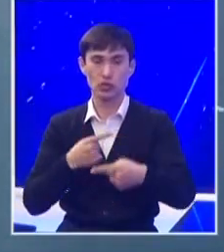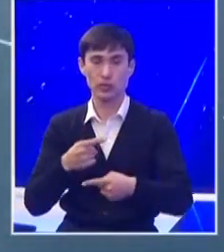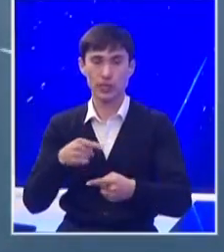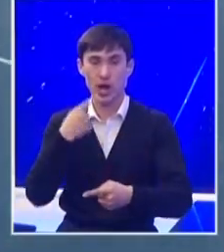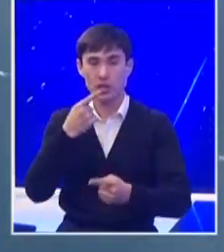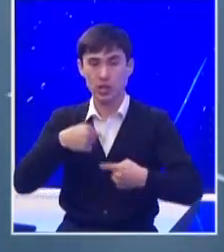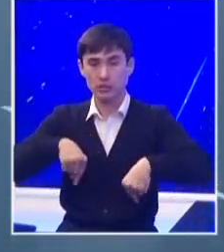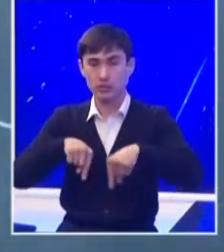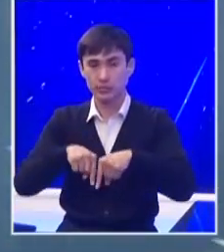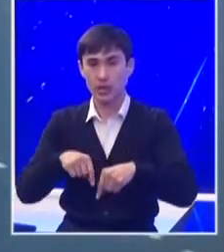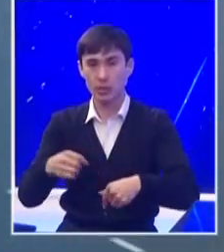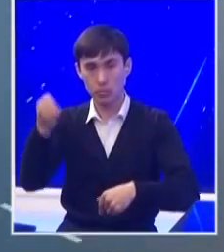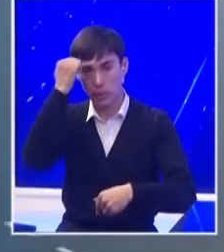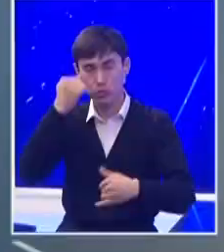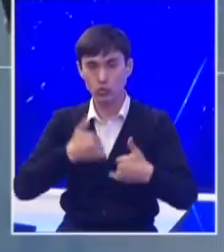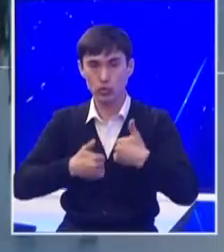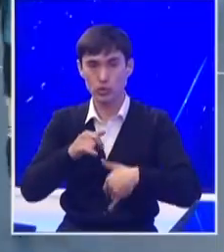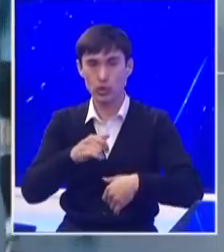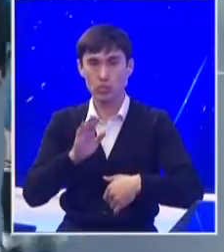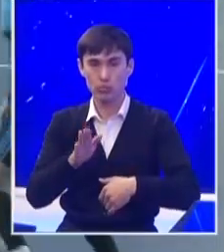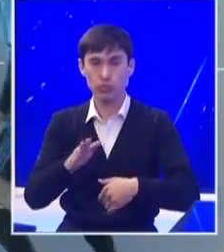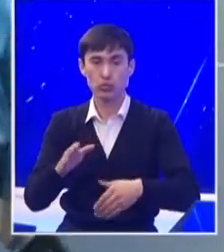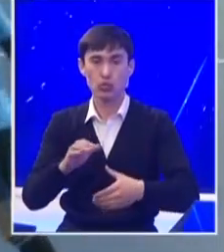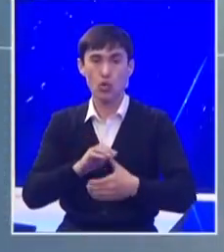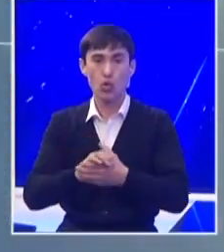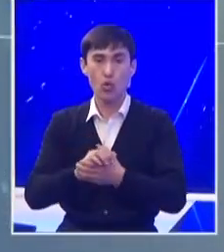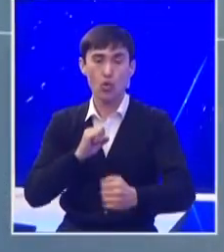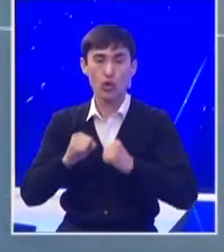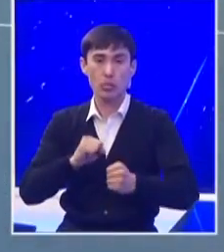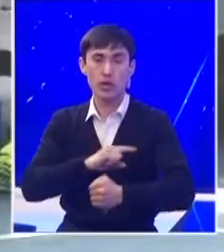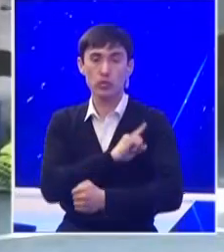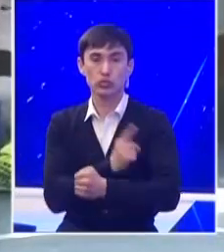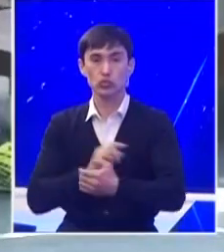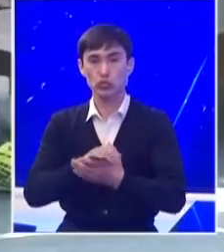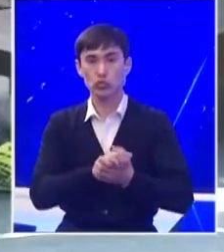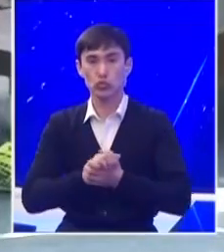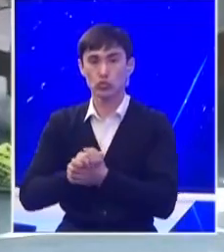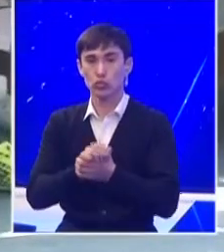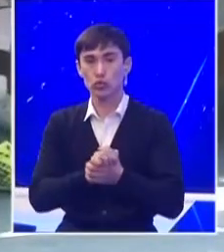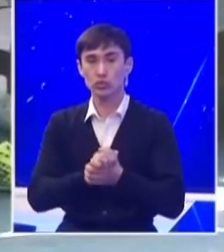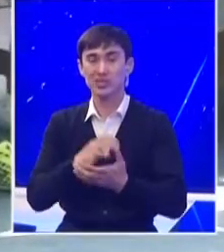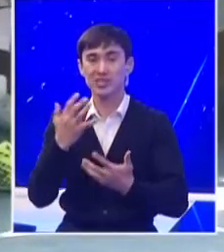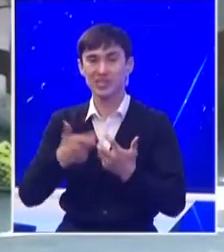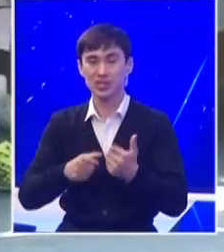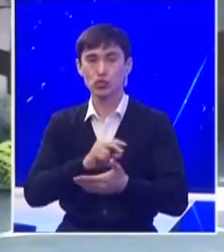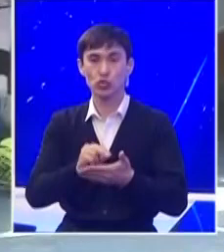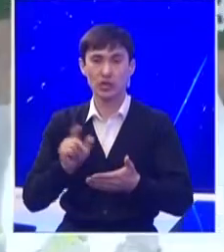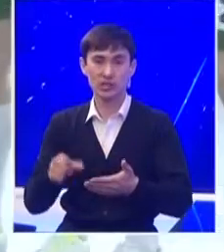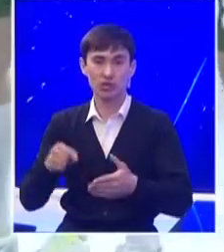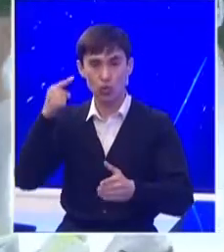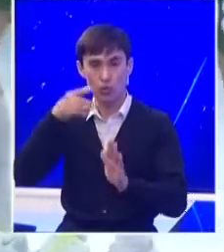организаторы памятного турнира, такие мероприятия способствуют укреплению дружбы и взаимопонимания среди журналистов, углубляют связь